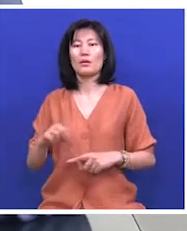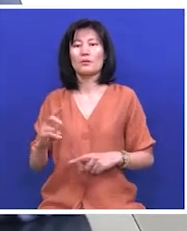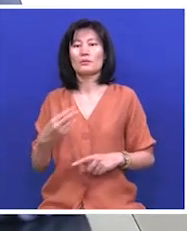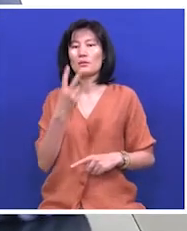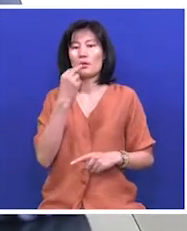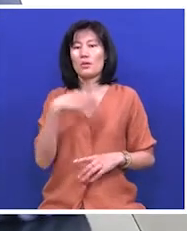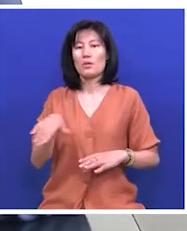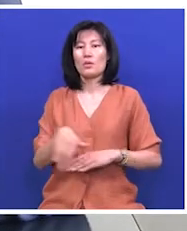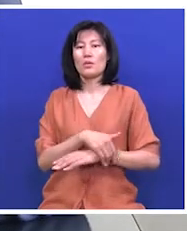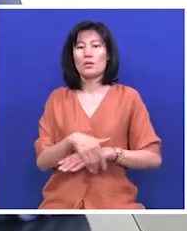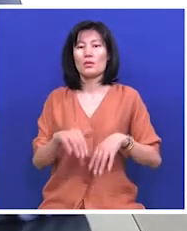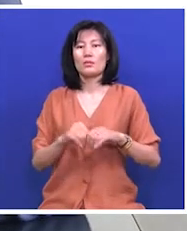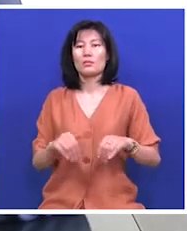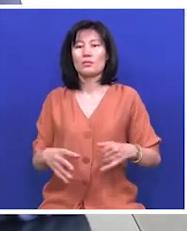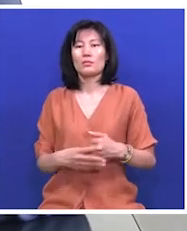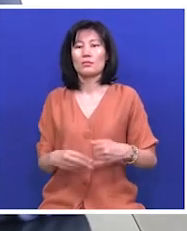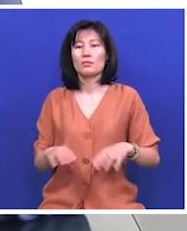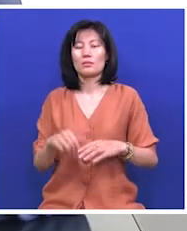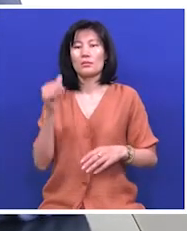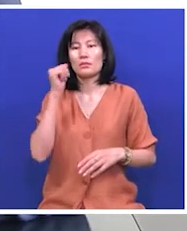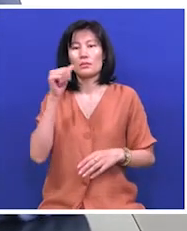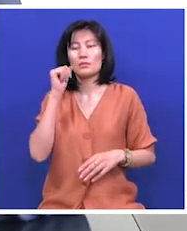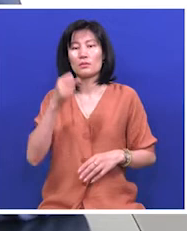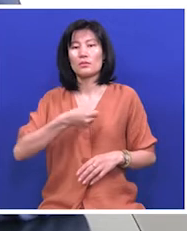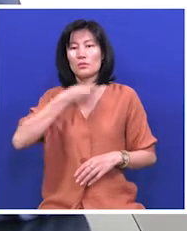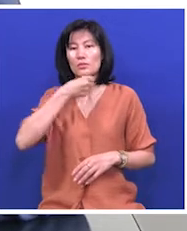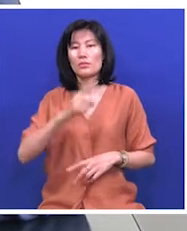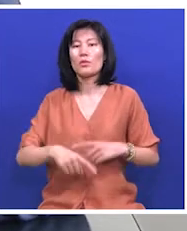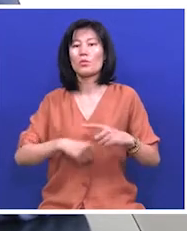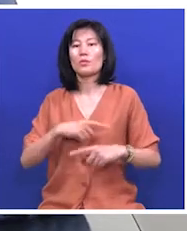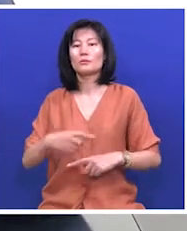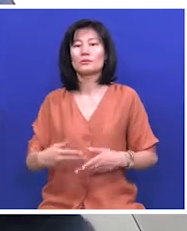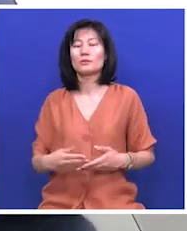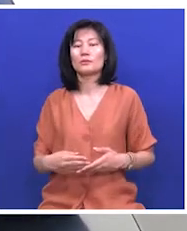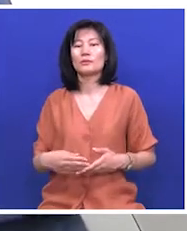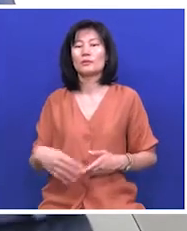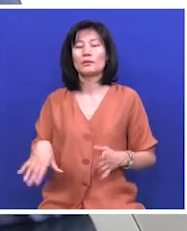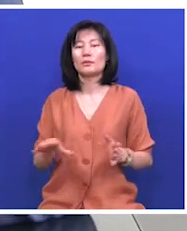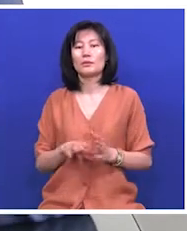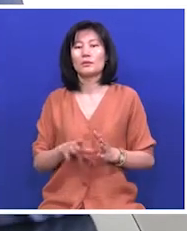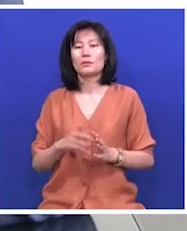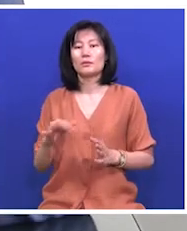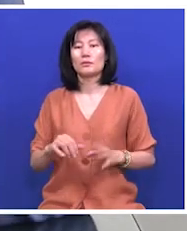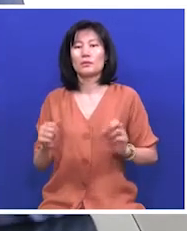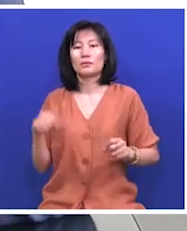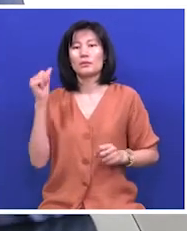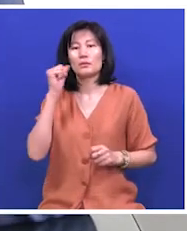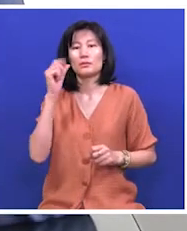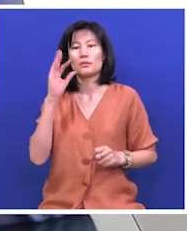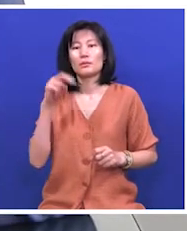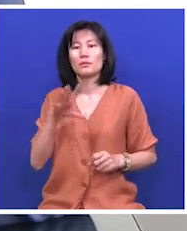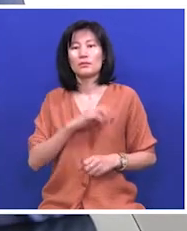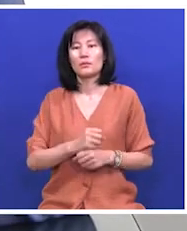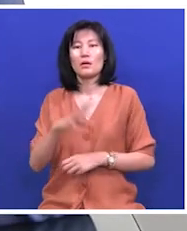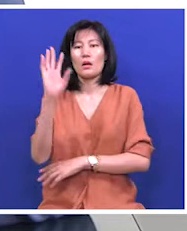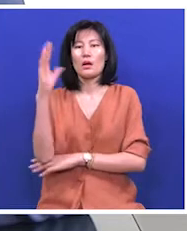астына кішкентай көшет егеді, тал егеді, ол ертең күні үлкен болып өседі, сонымен ана электр желілеріне жетіп, ертең жел